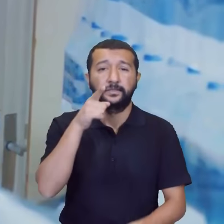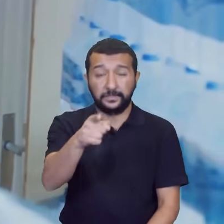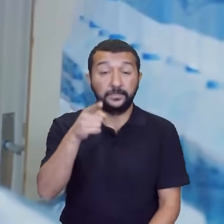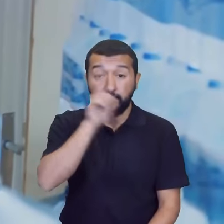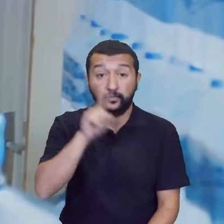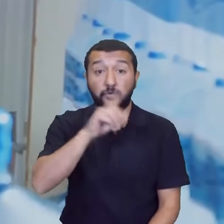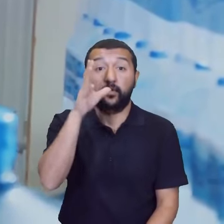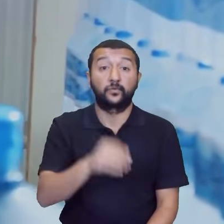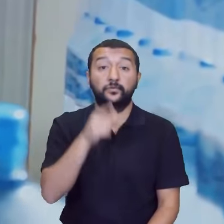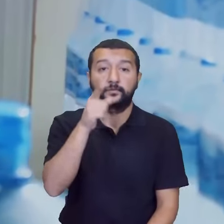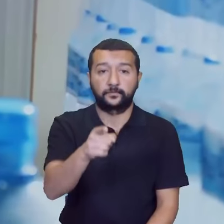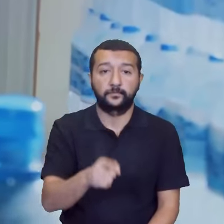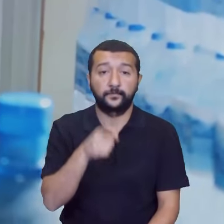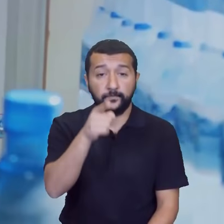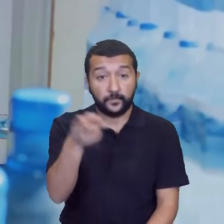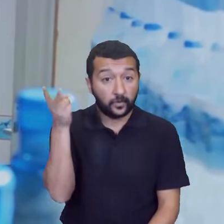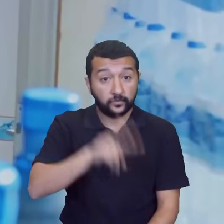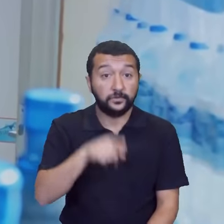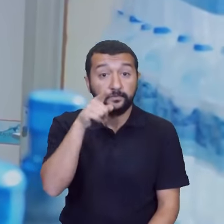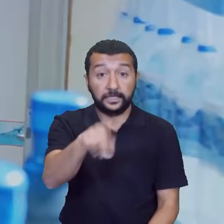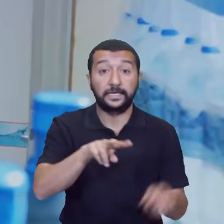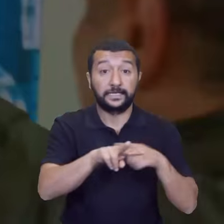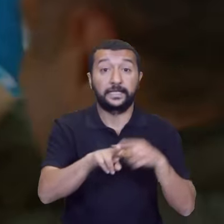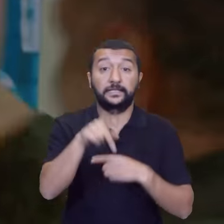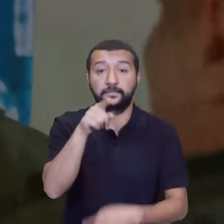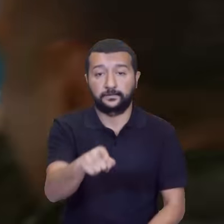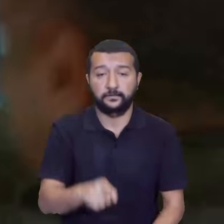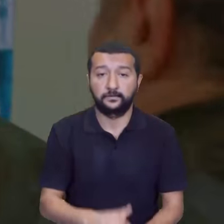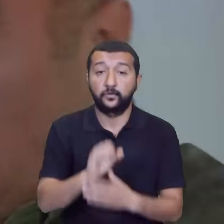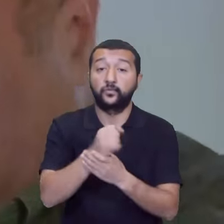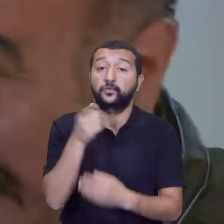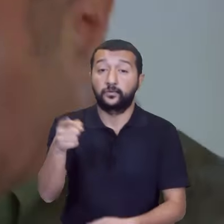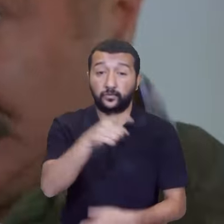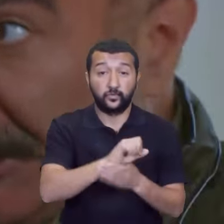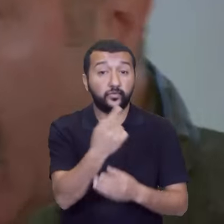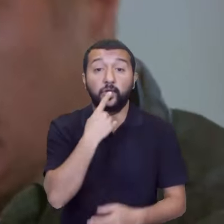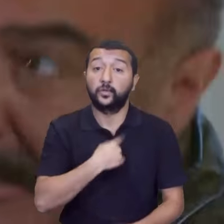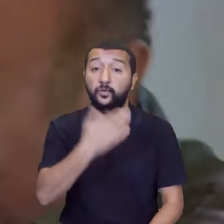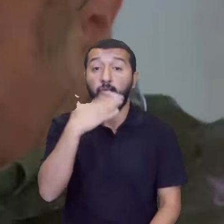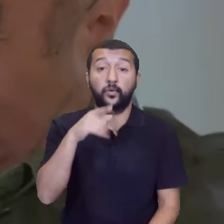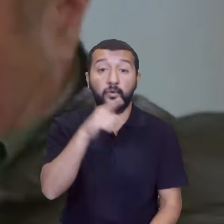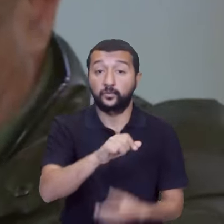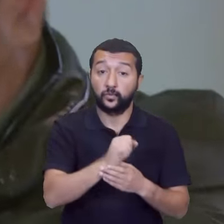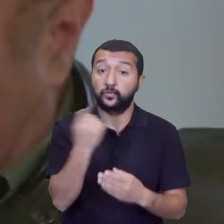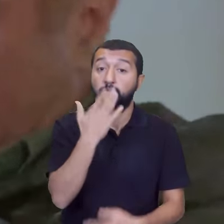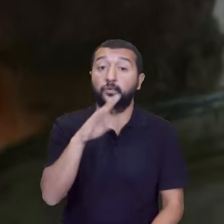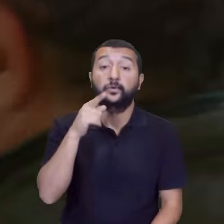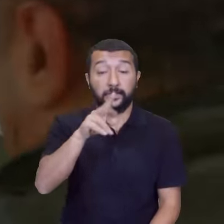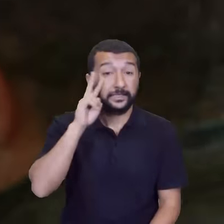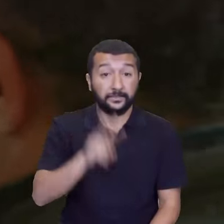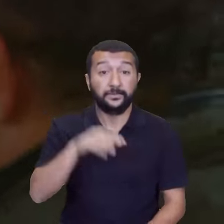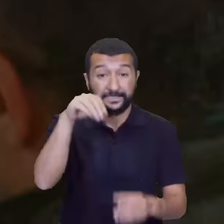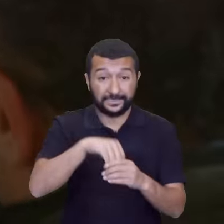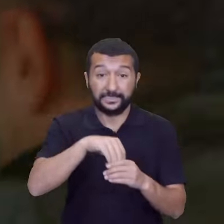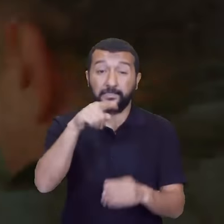Cinnetle kalkıp boynuna yapıştı. Geberteceğim seni yadigar! Usta! Usta musta yok! Usta musta yok!